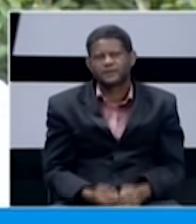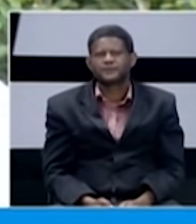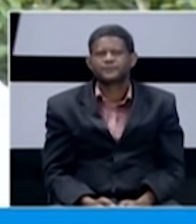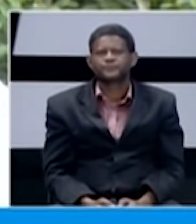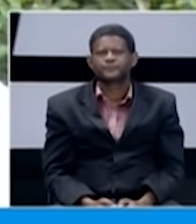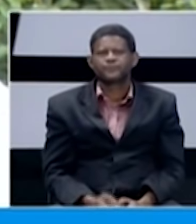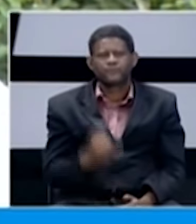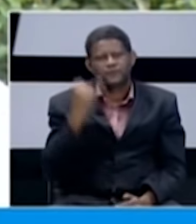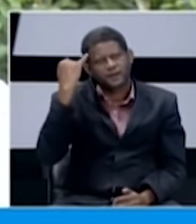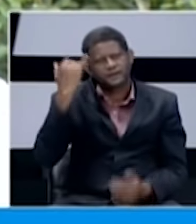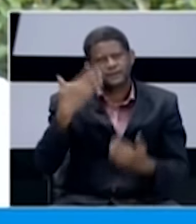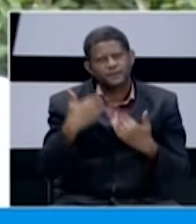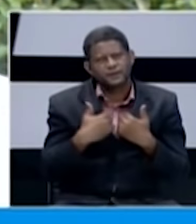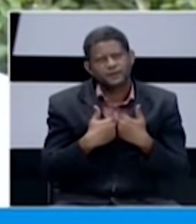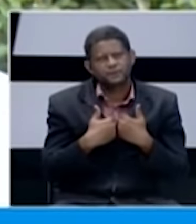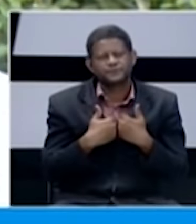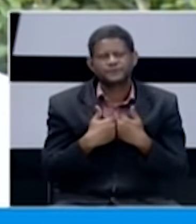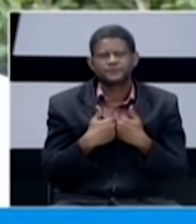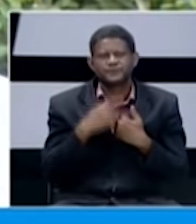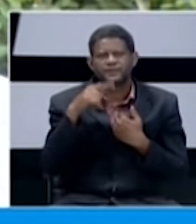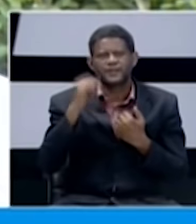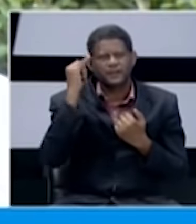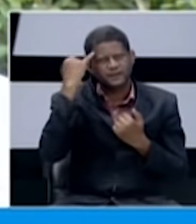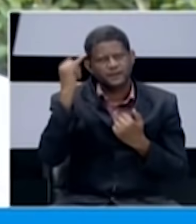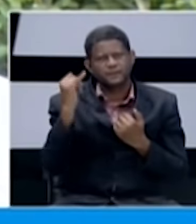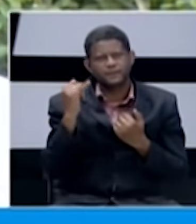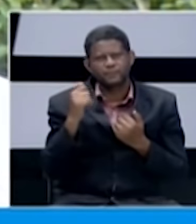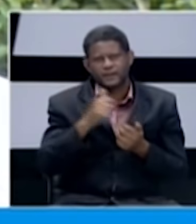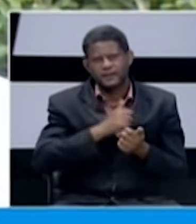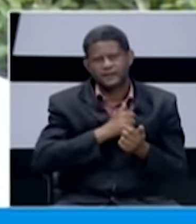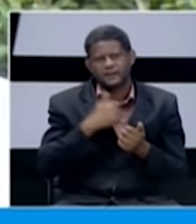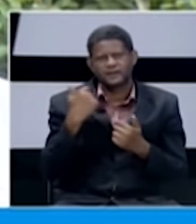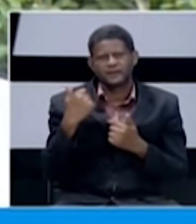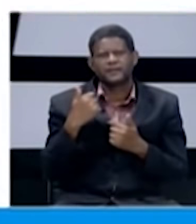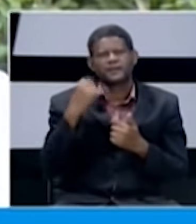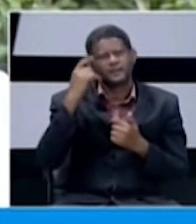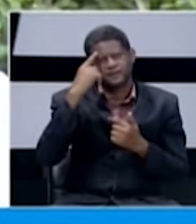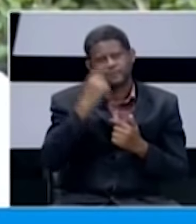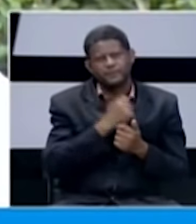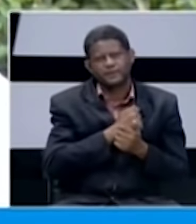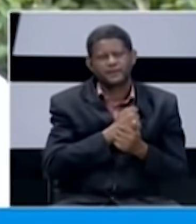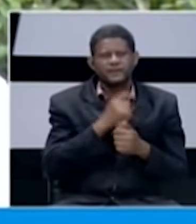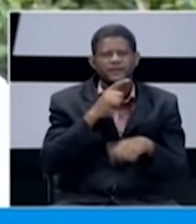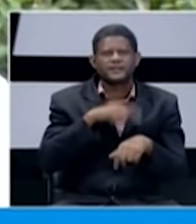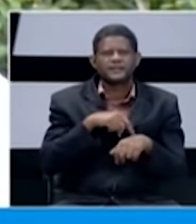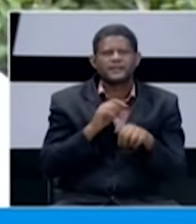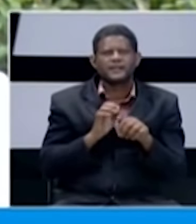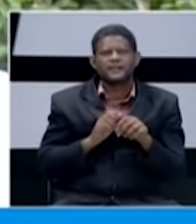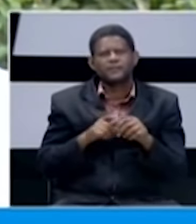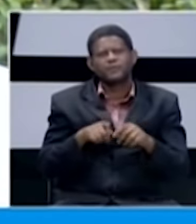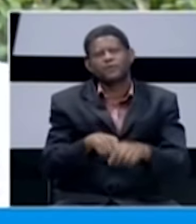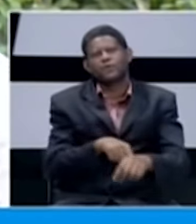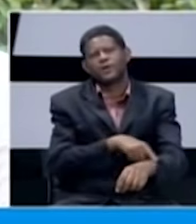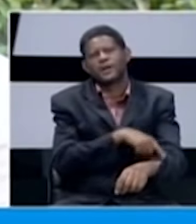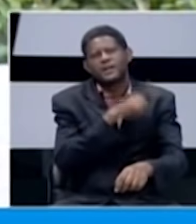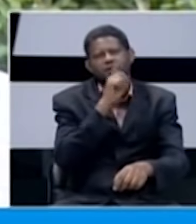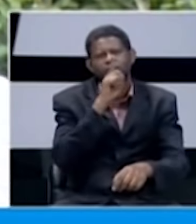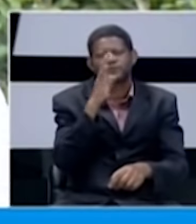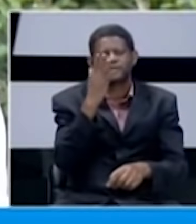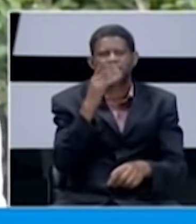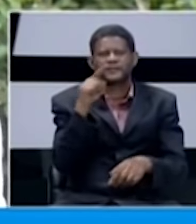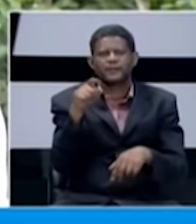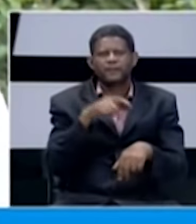حسابات له. إذا حساب زي بناتي أمنت جزيل المدفع مثلاً مالت تام علتنا بس